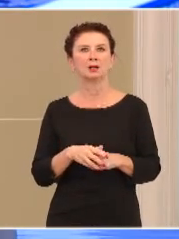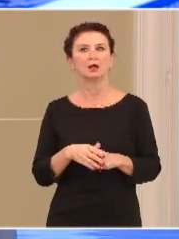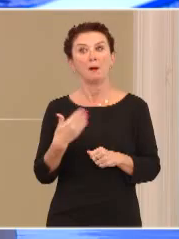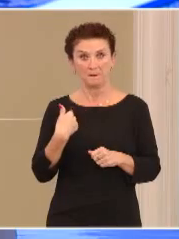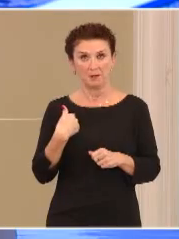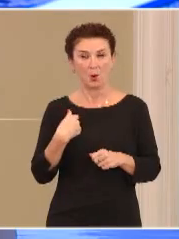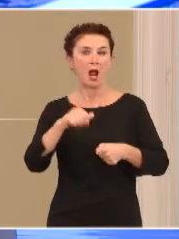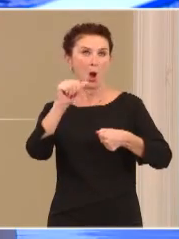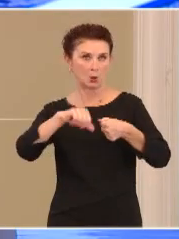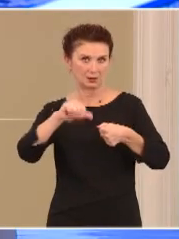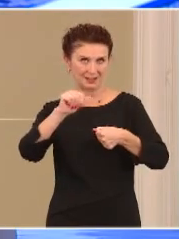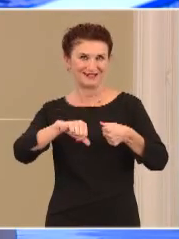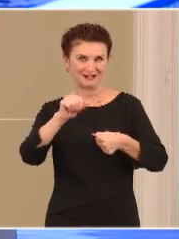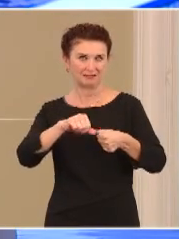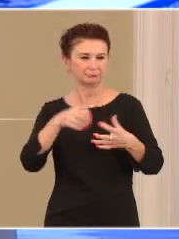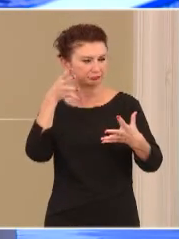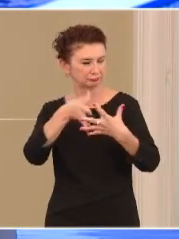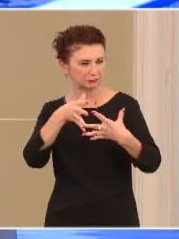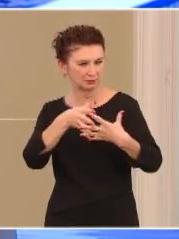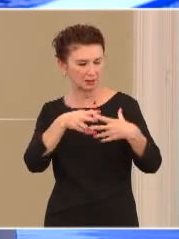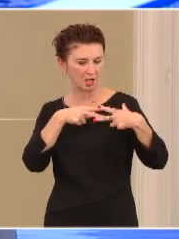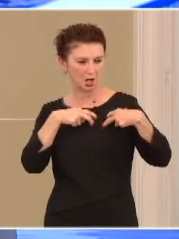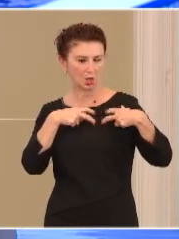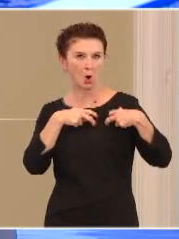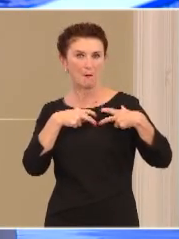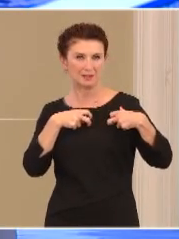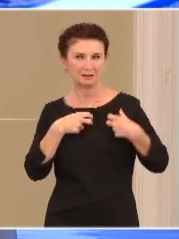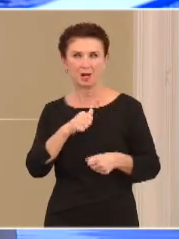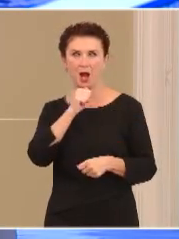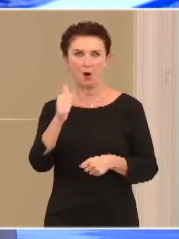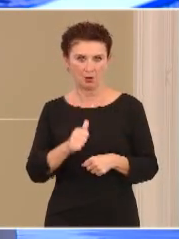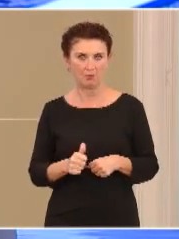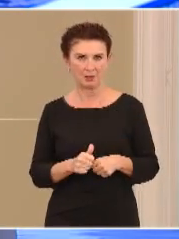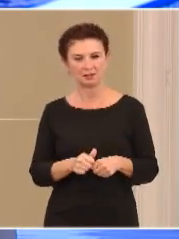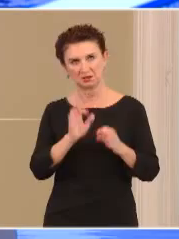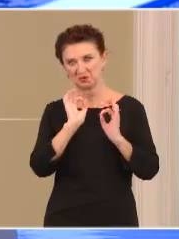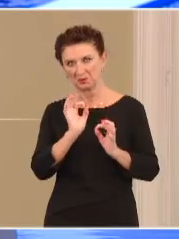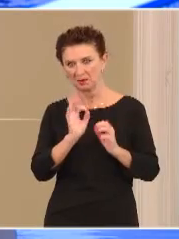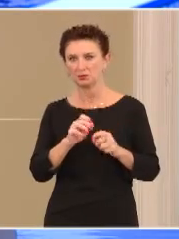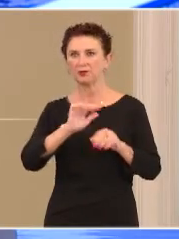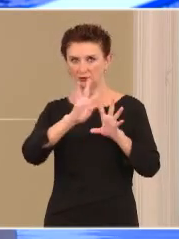to jest rzeczywiście działanie rynkową, wyprzedzająco przedstawić grupom związkowym.